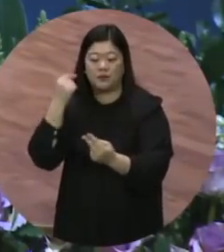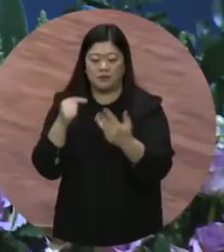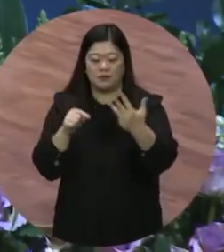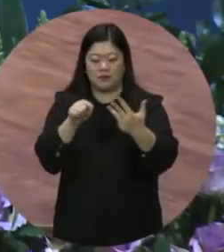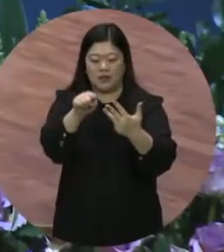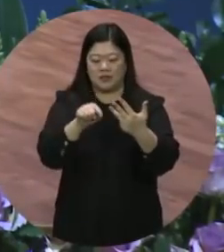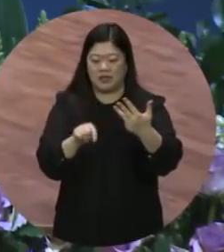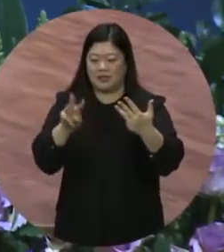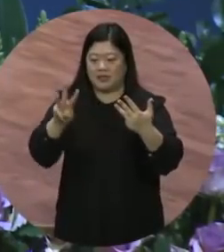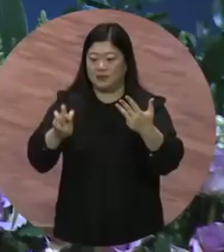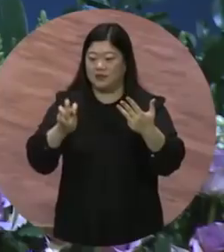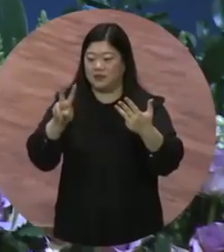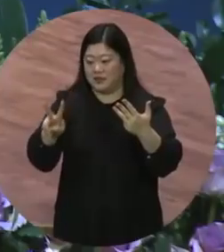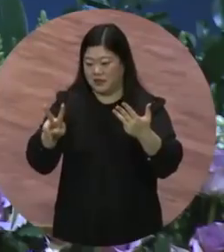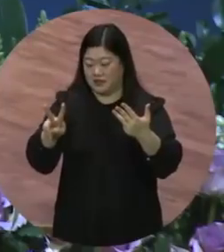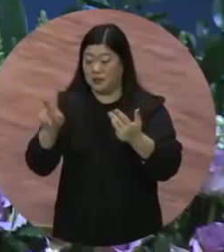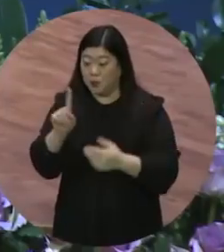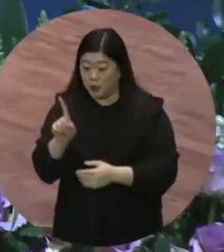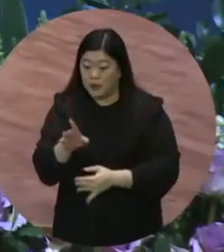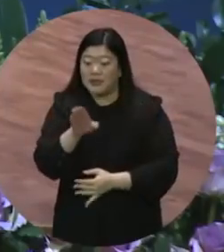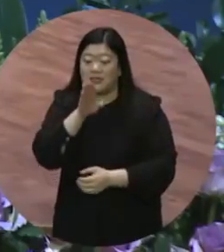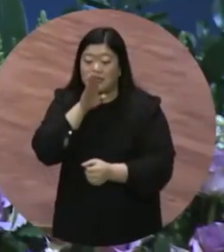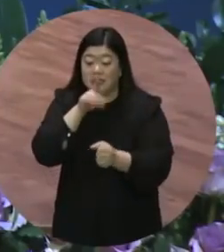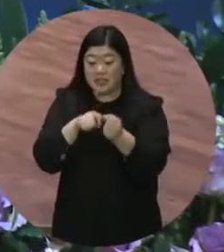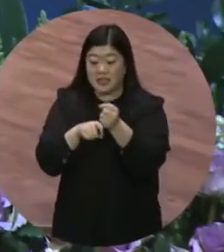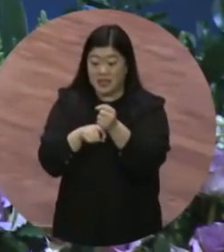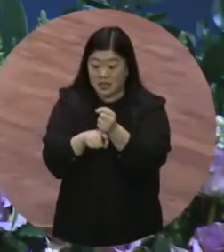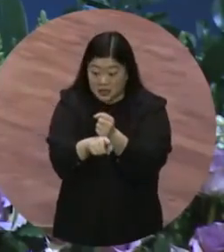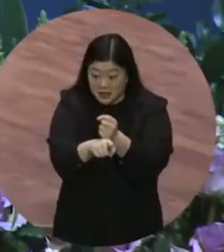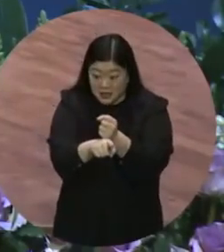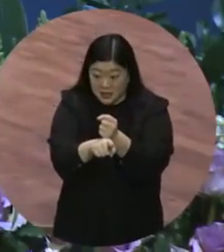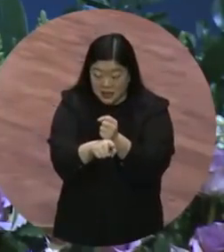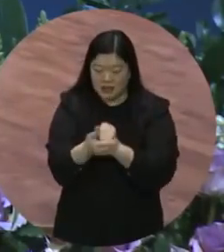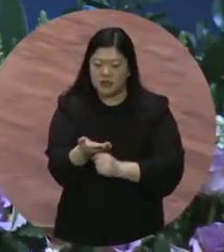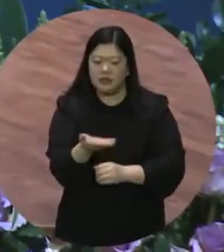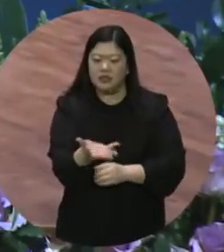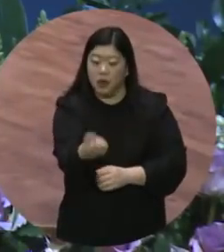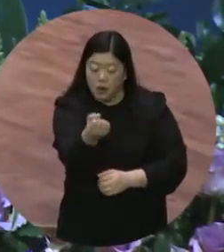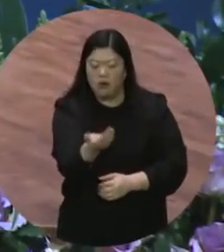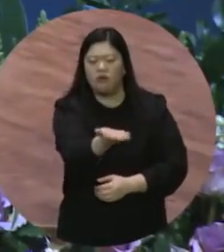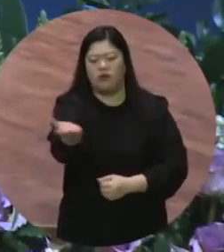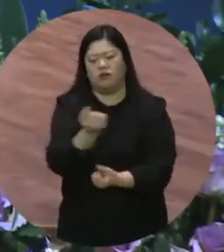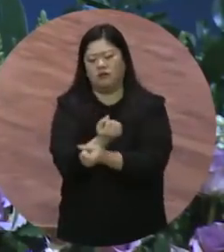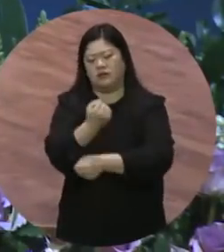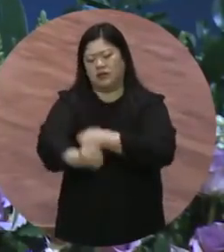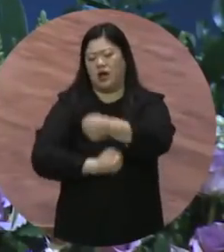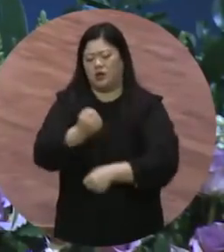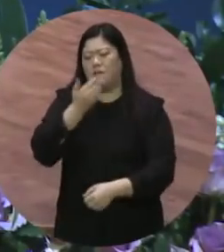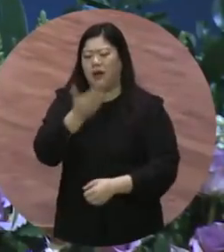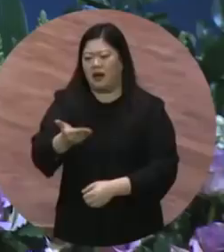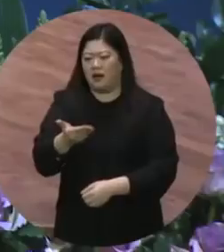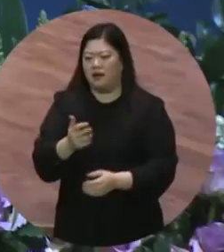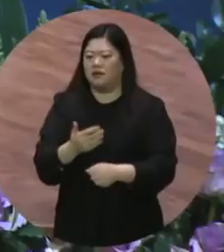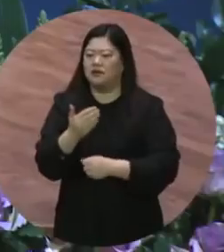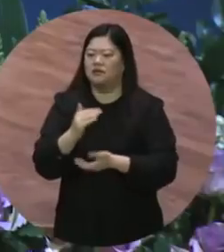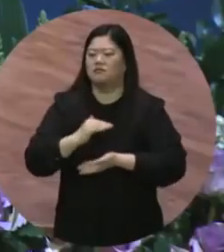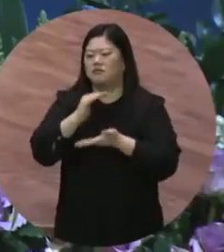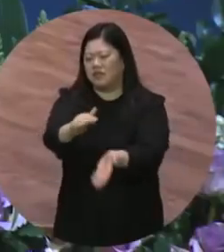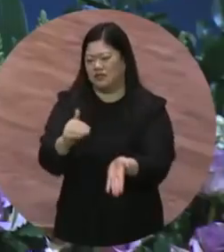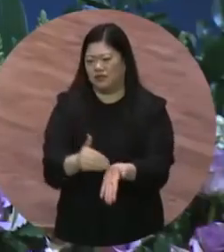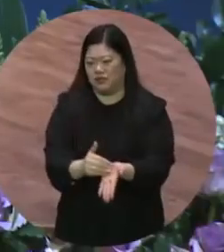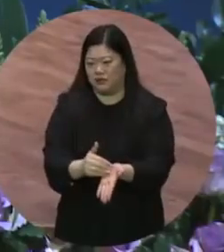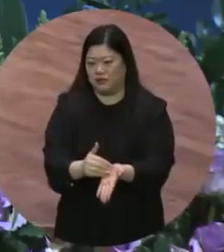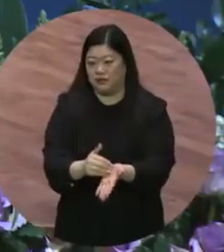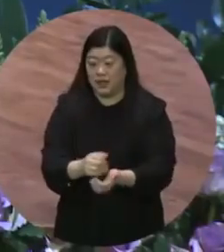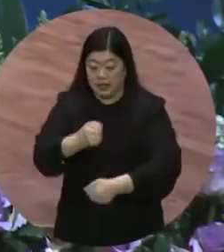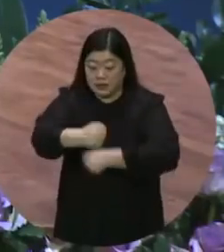너희를 자유케 하리라. 진리, 즉 말씀, 언약, 그리스도는 우리를 자유케 하거든요. 자유라는 건